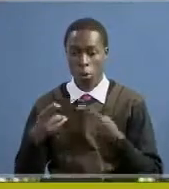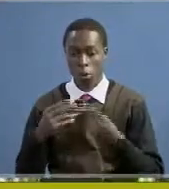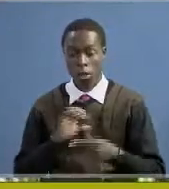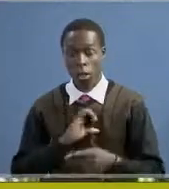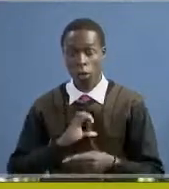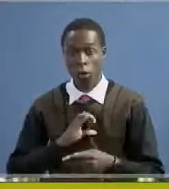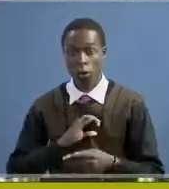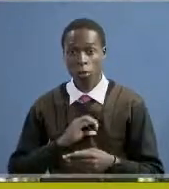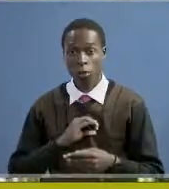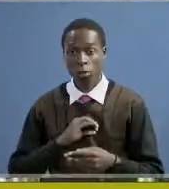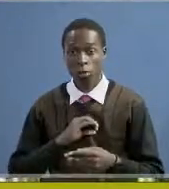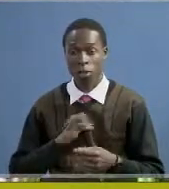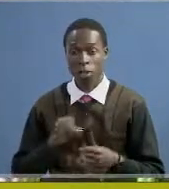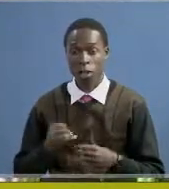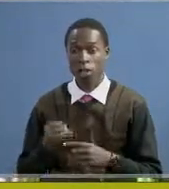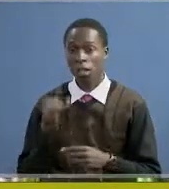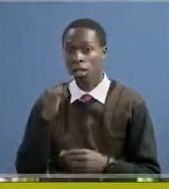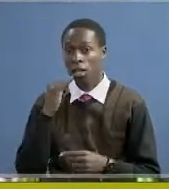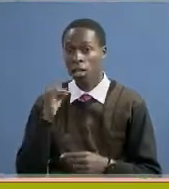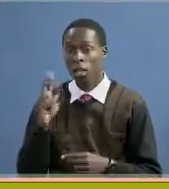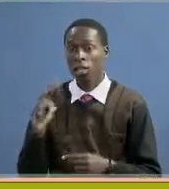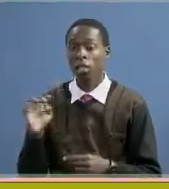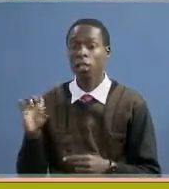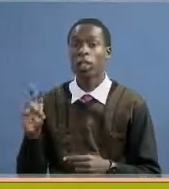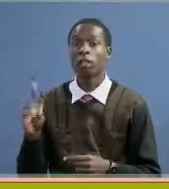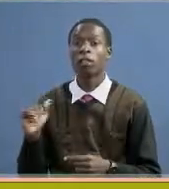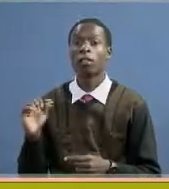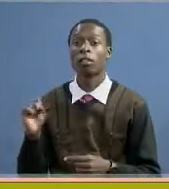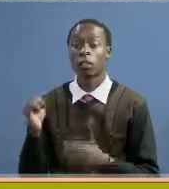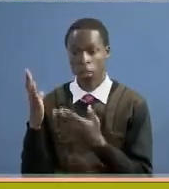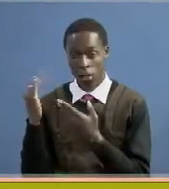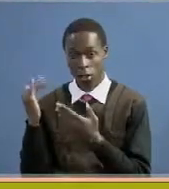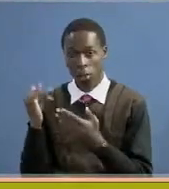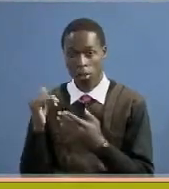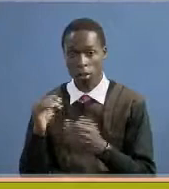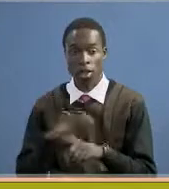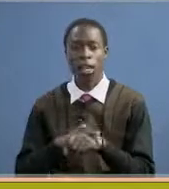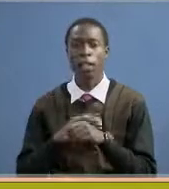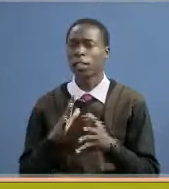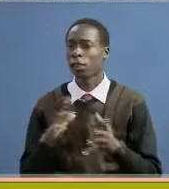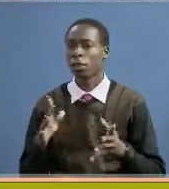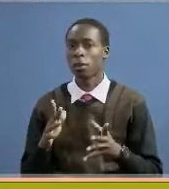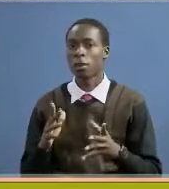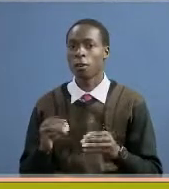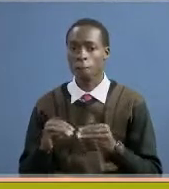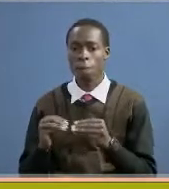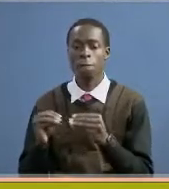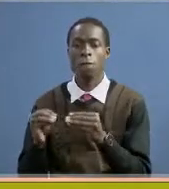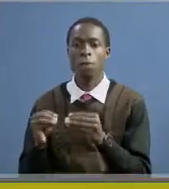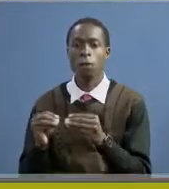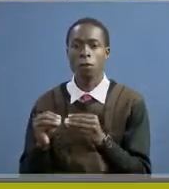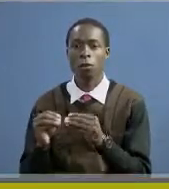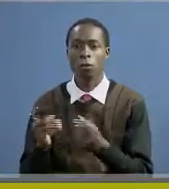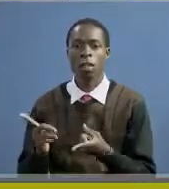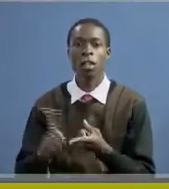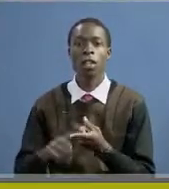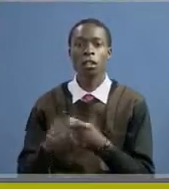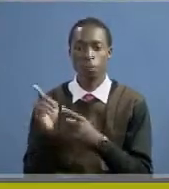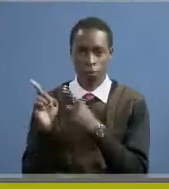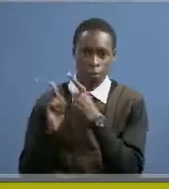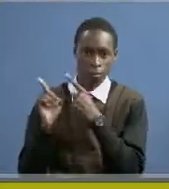sehemu za burudani kutoka Naivasha, kaunti ya Nakuru, wamedhihirisha tumaini lao kuvuna pakubwa kufuatia kuimarika kwa shughuli za